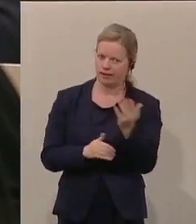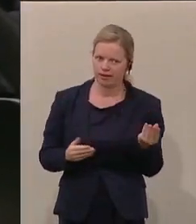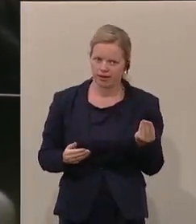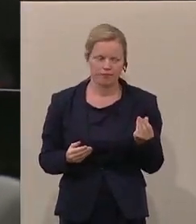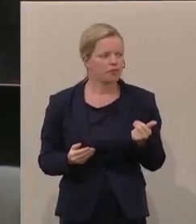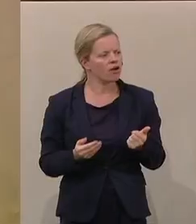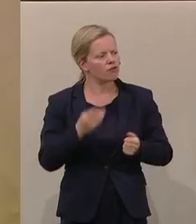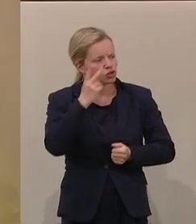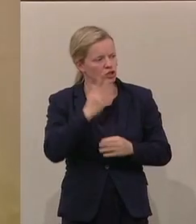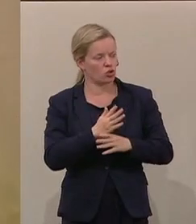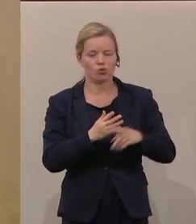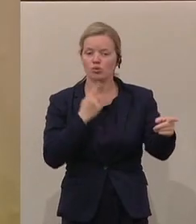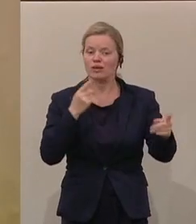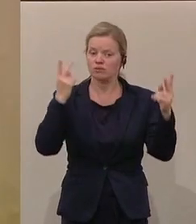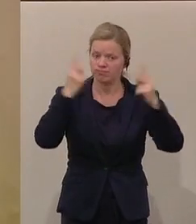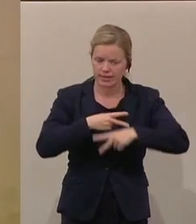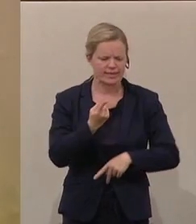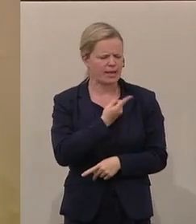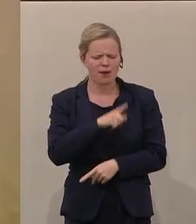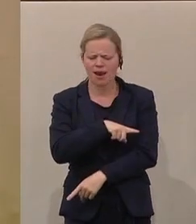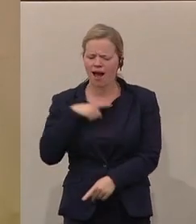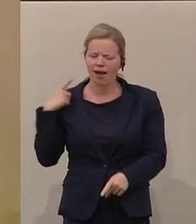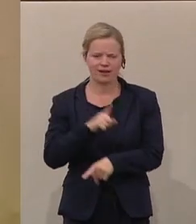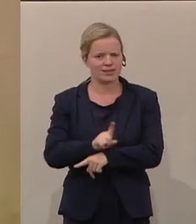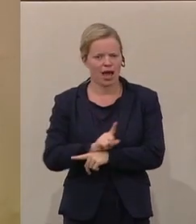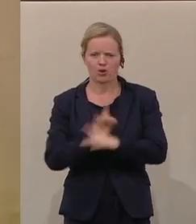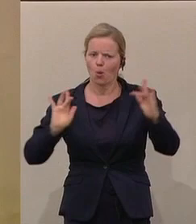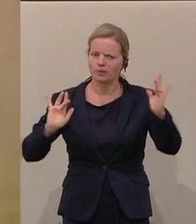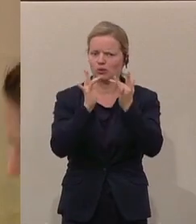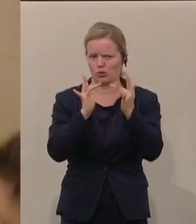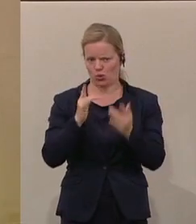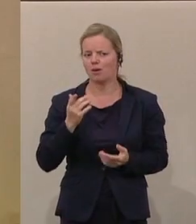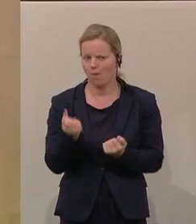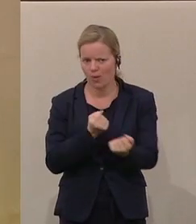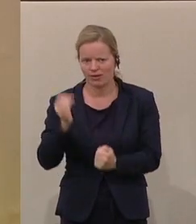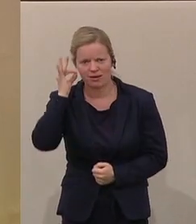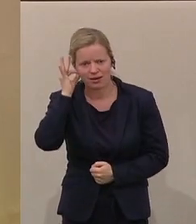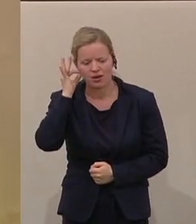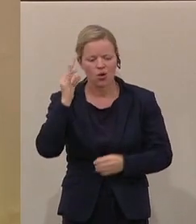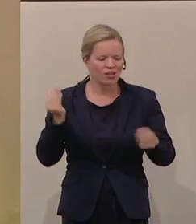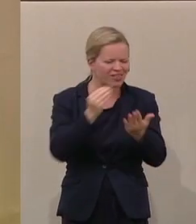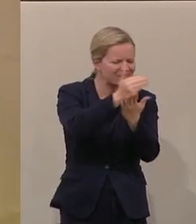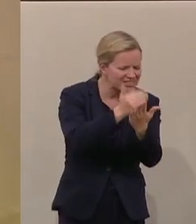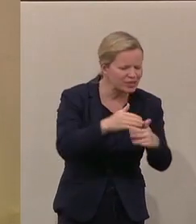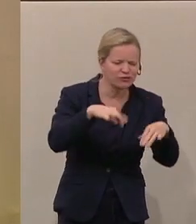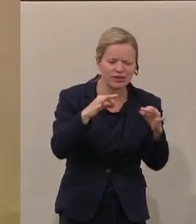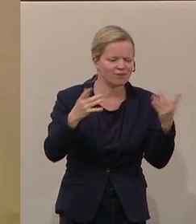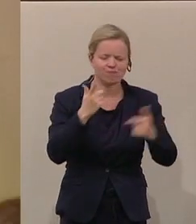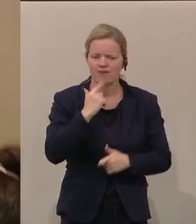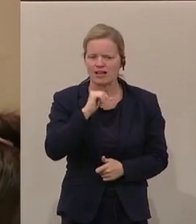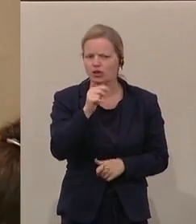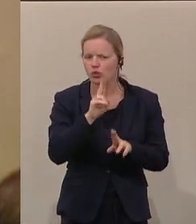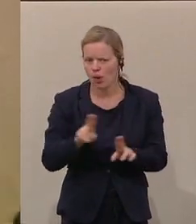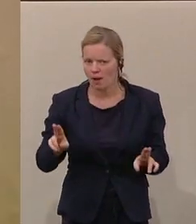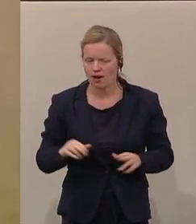nicht zustimmen. Ich war lang genug Oppositionspolitikerin und man findet immer irgendetwas, was einem in einem Gesetz nicht gefällt. Das ist auch ganz